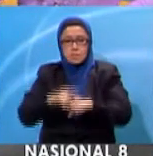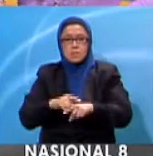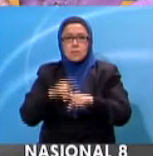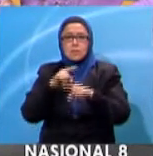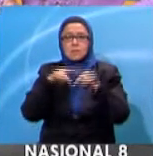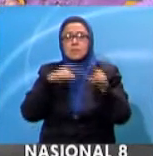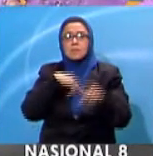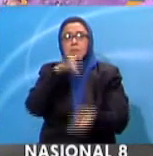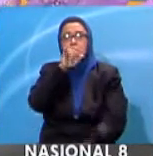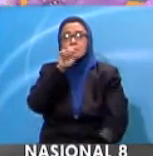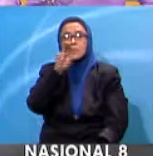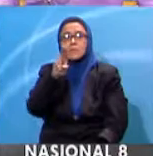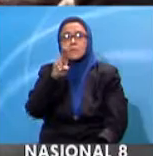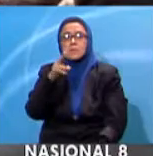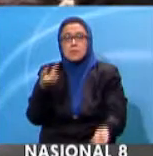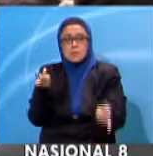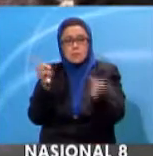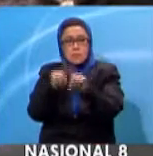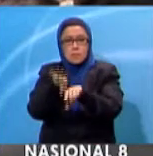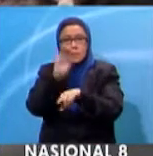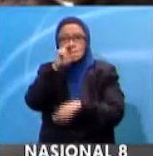Hanam Hamdan.